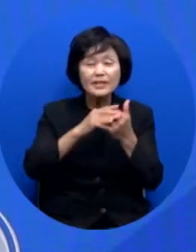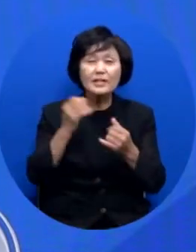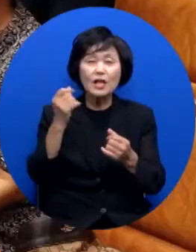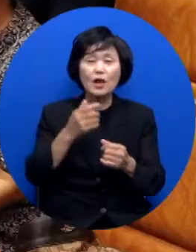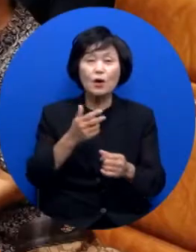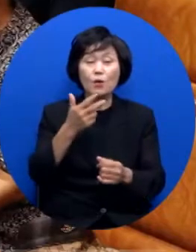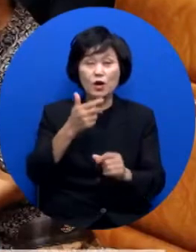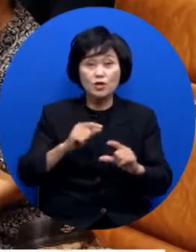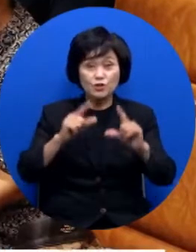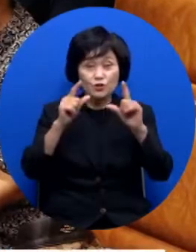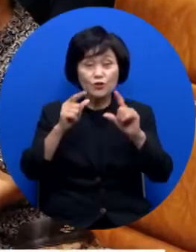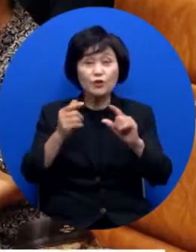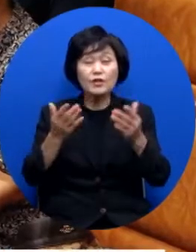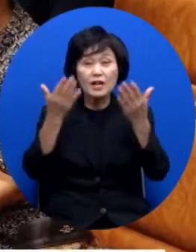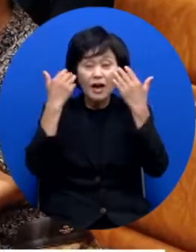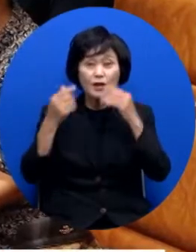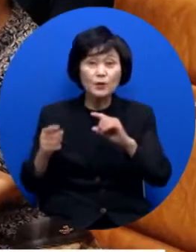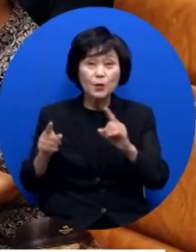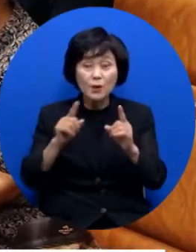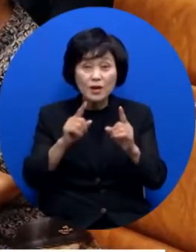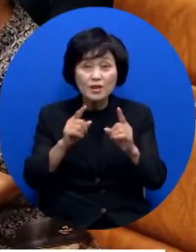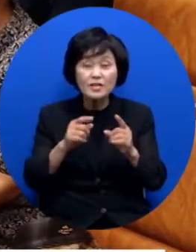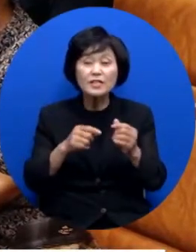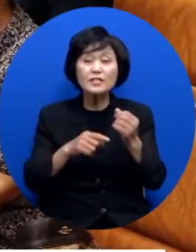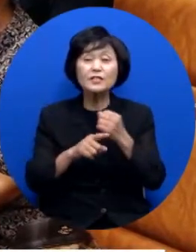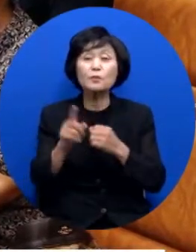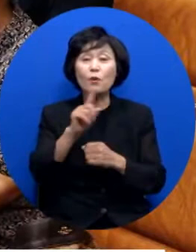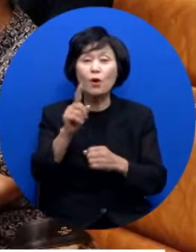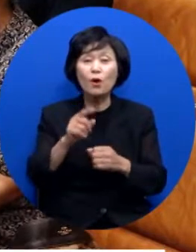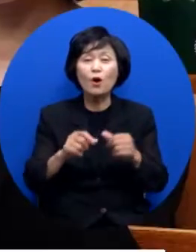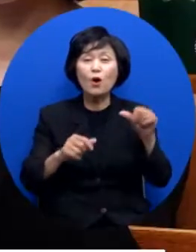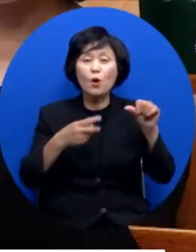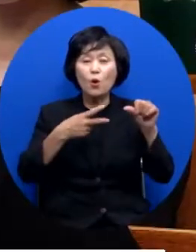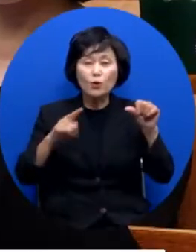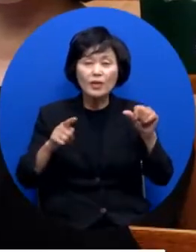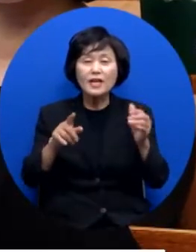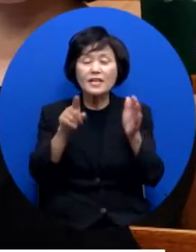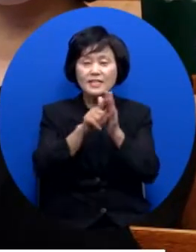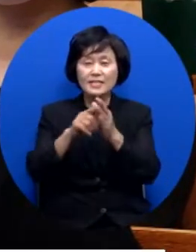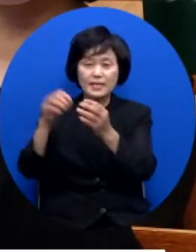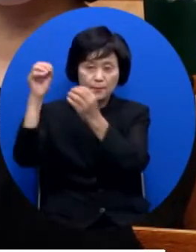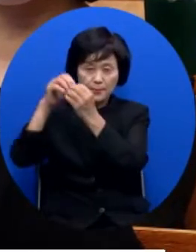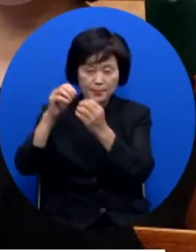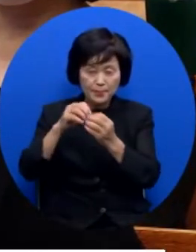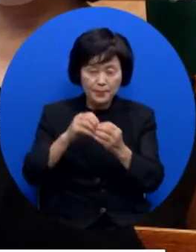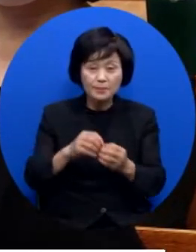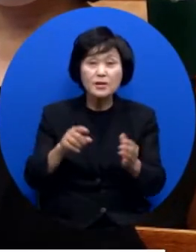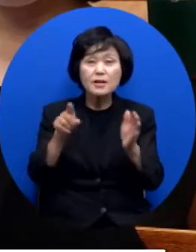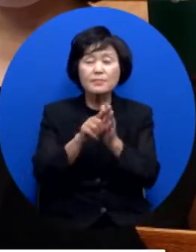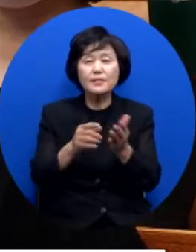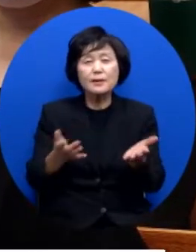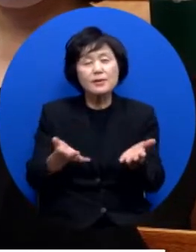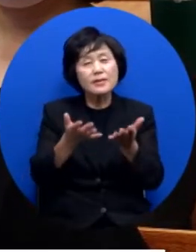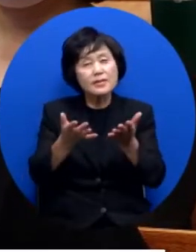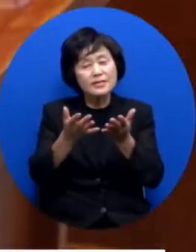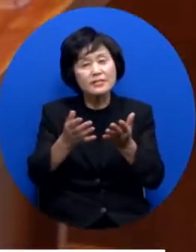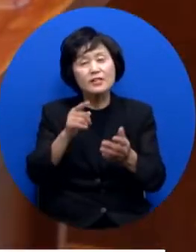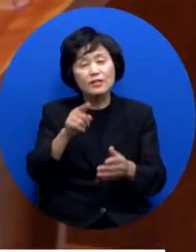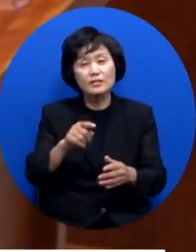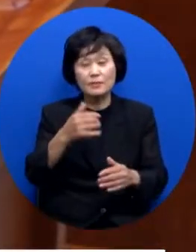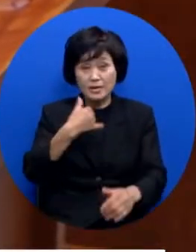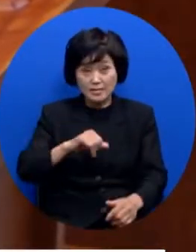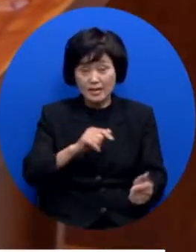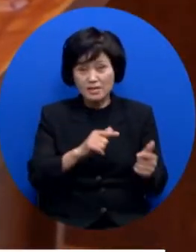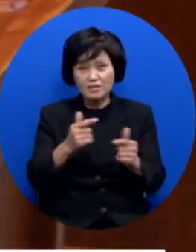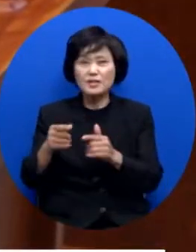살리는 길은 5대 신앙을 가르치고 전수하는 것이라며 교회에 속한 대안학교를 통해 자녀들을 믿음으로 숨쉴 수